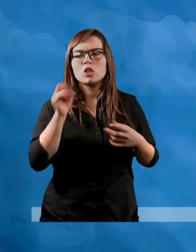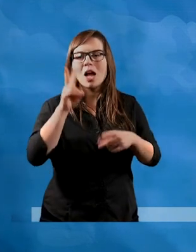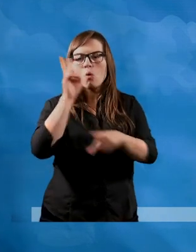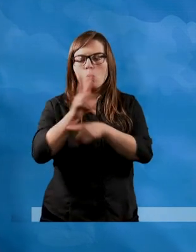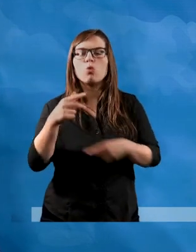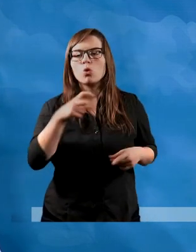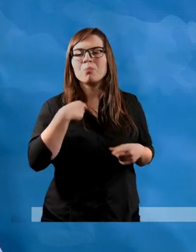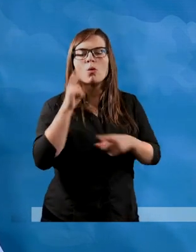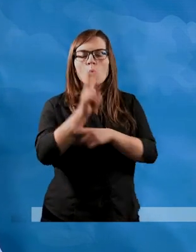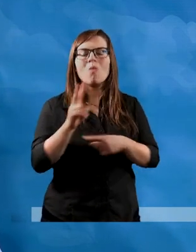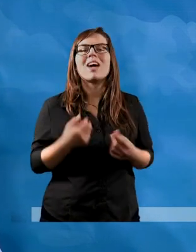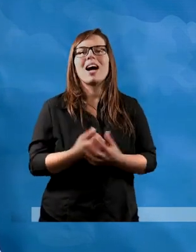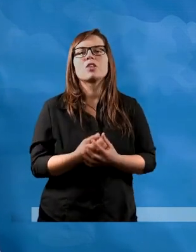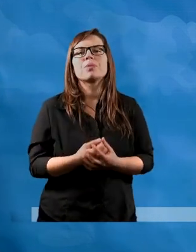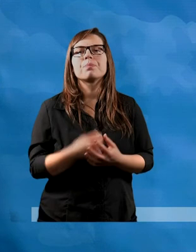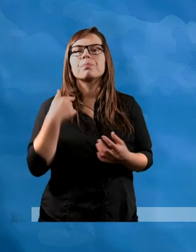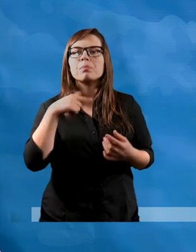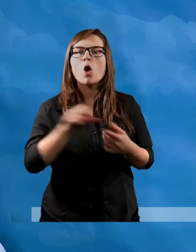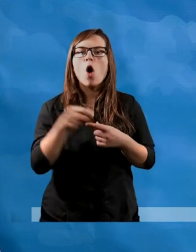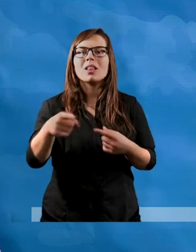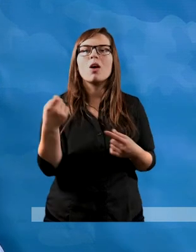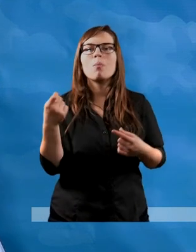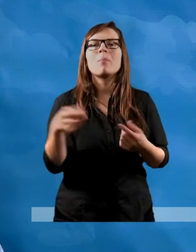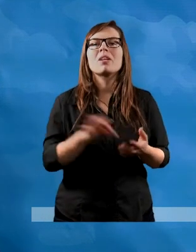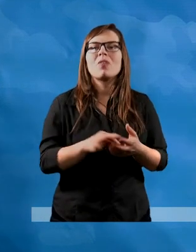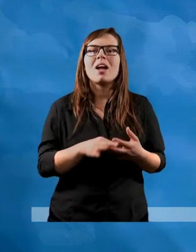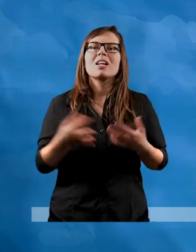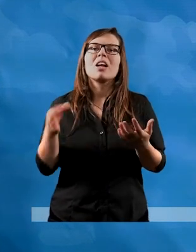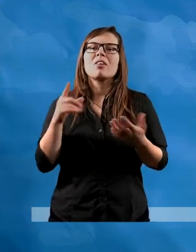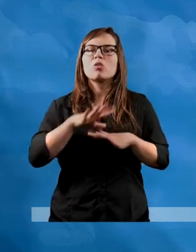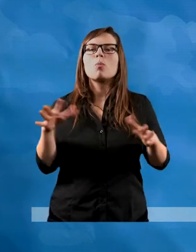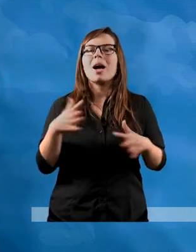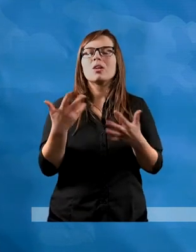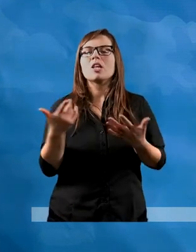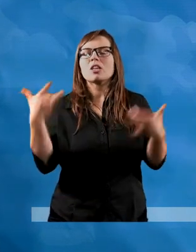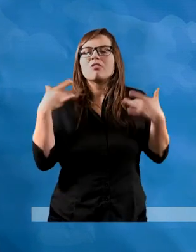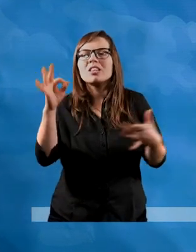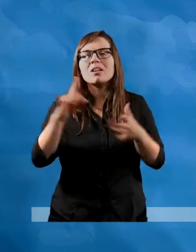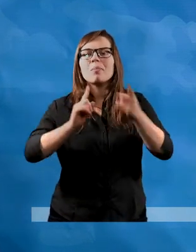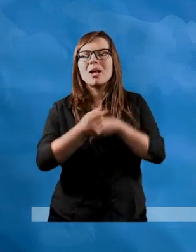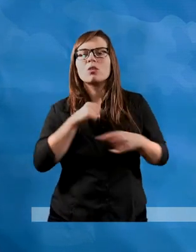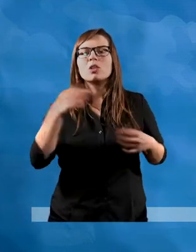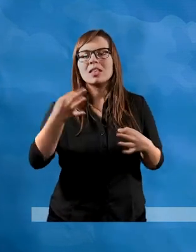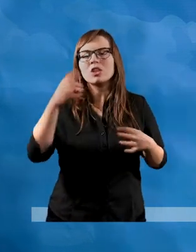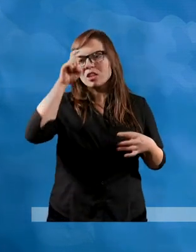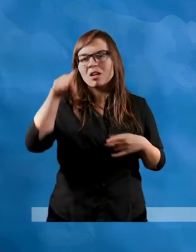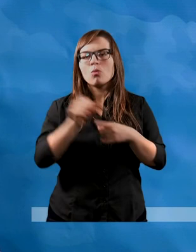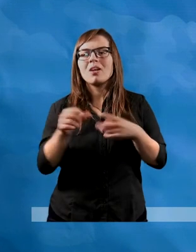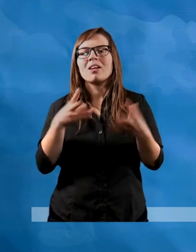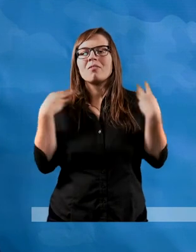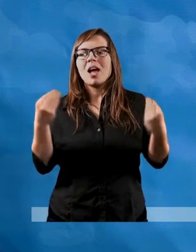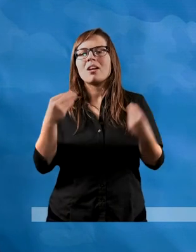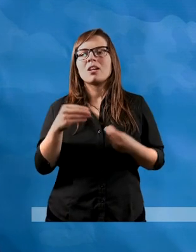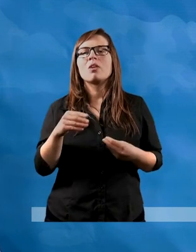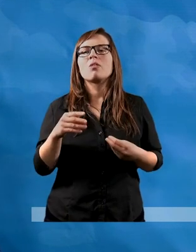mi ufasz? Jakby od tego momentu po prostu zupełnie gdzieś jego życie się zmieniło. Ten człowiek jest dzisiaj w